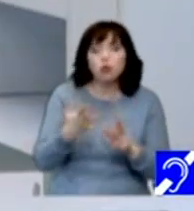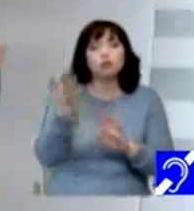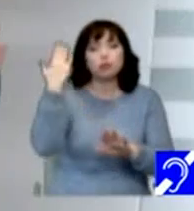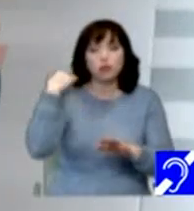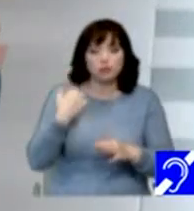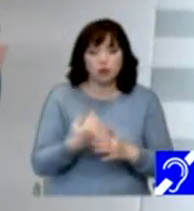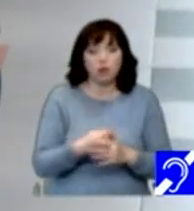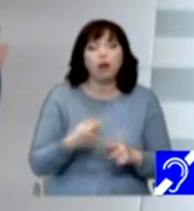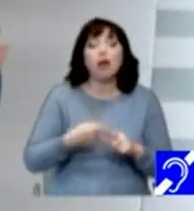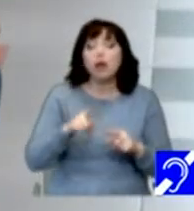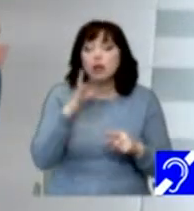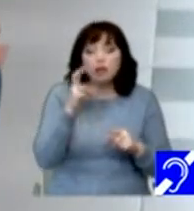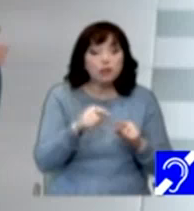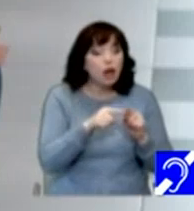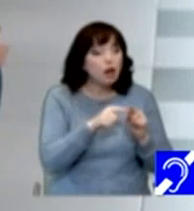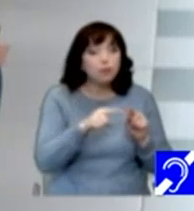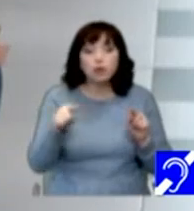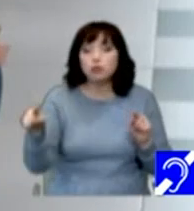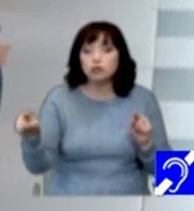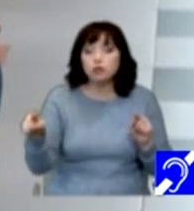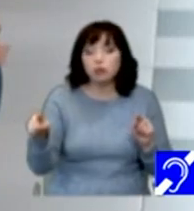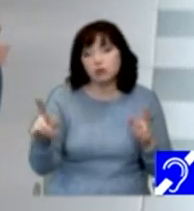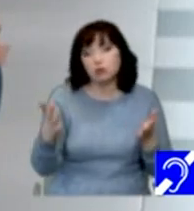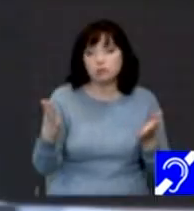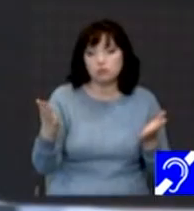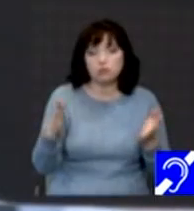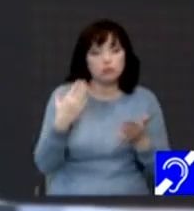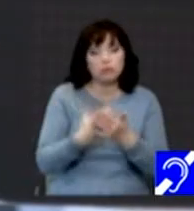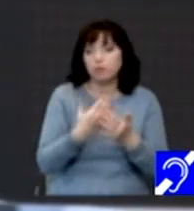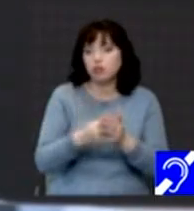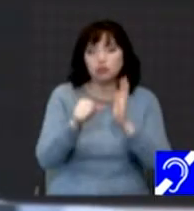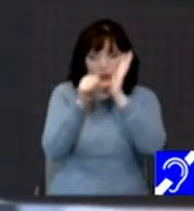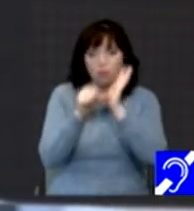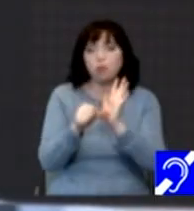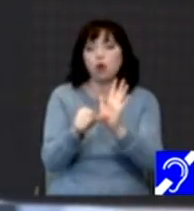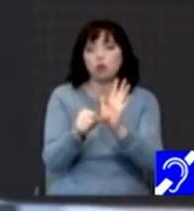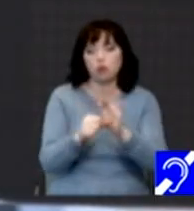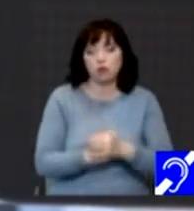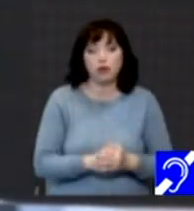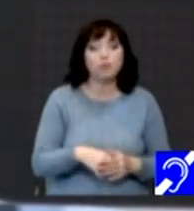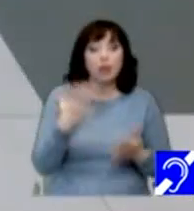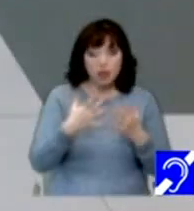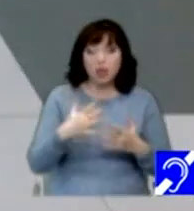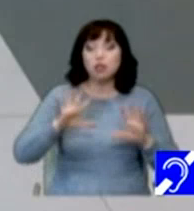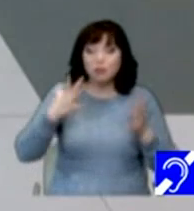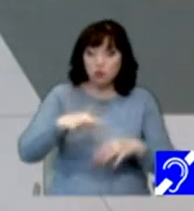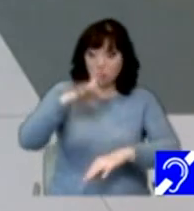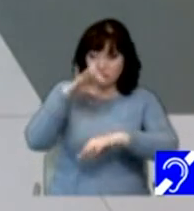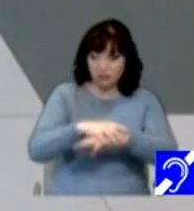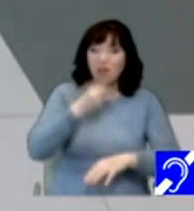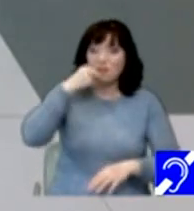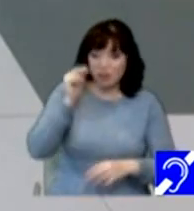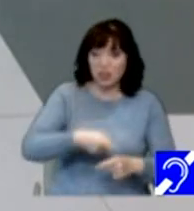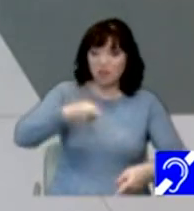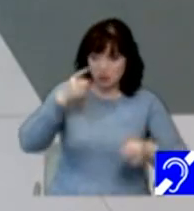Ele sunt pe parcursul cel puțin a ultimei jumătate de an, un an. Dacă vor fi găsiți vinovați de fapte